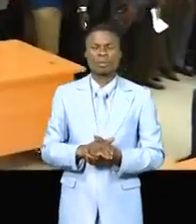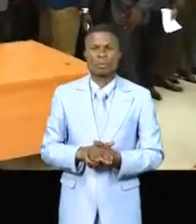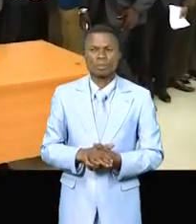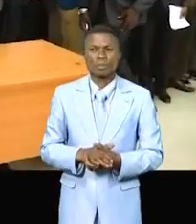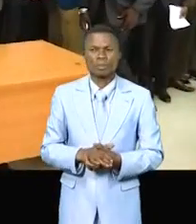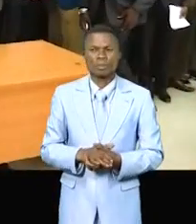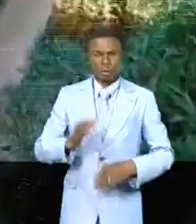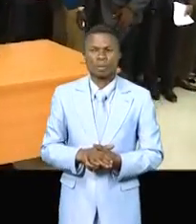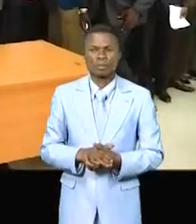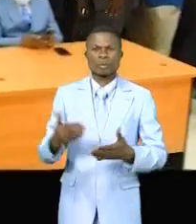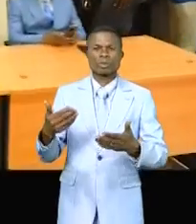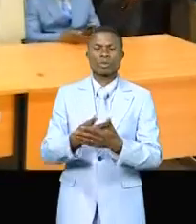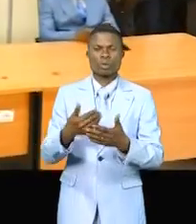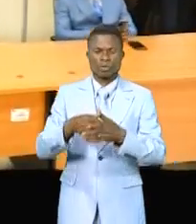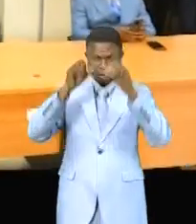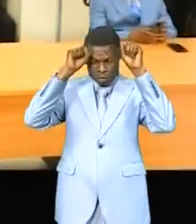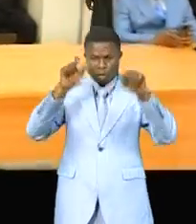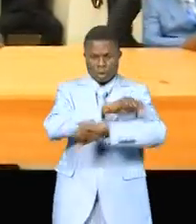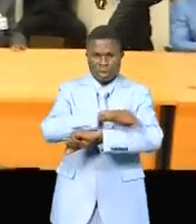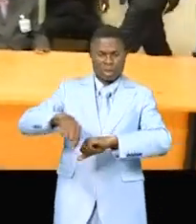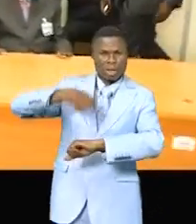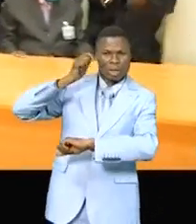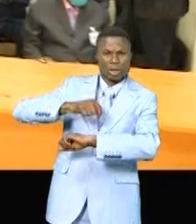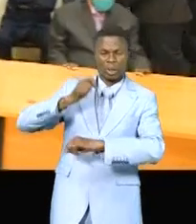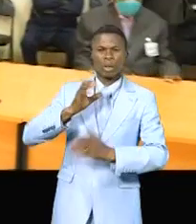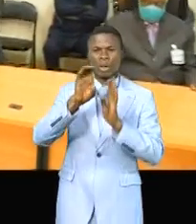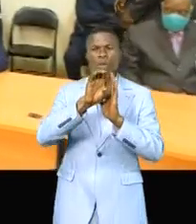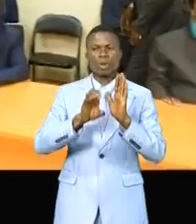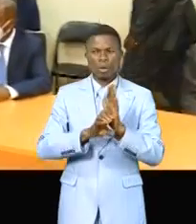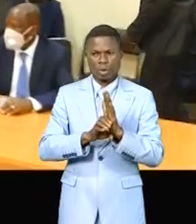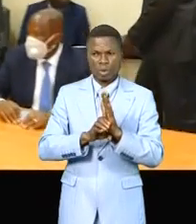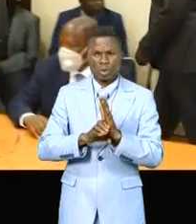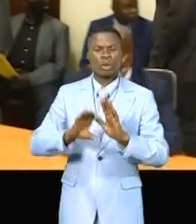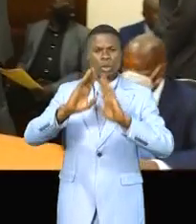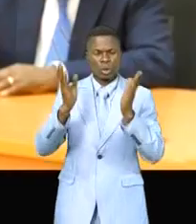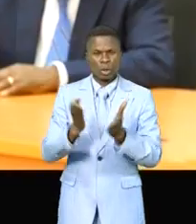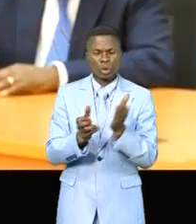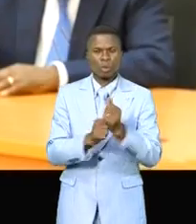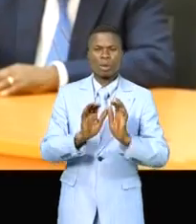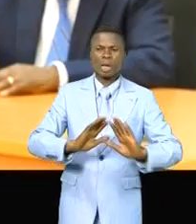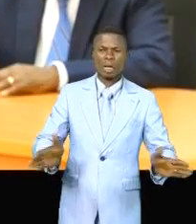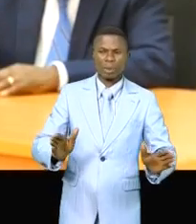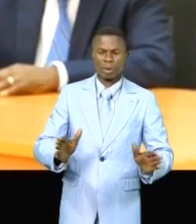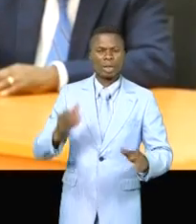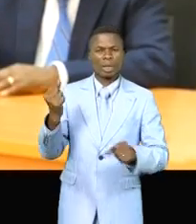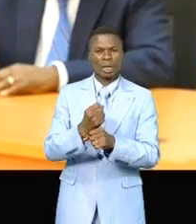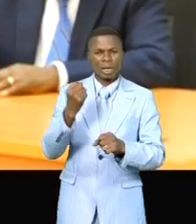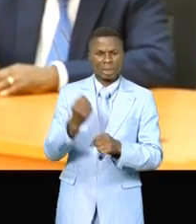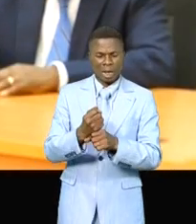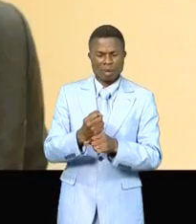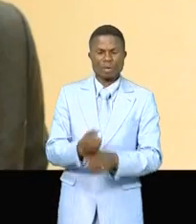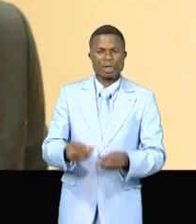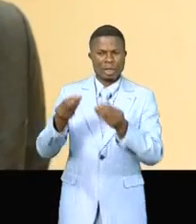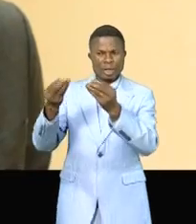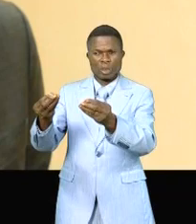Le nouveau président de la Cour constitutionnelle entend réunir toutes les compétences pour réaliser la mission qui lui est confiée.